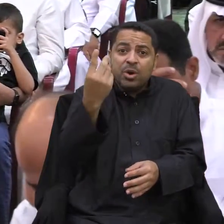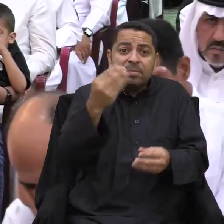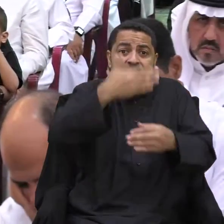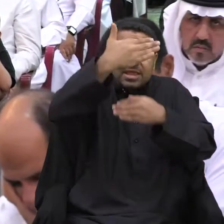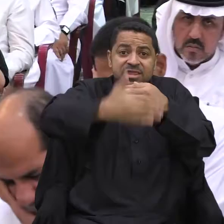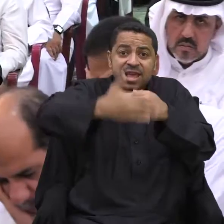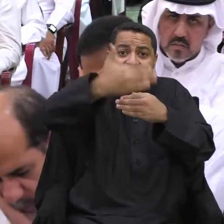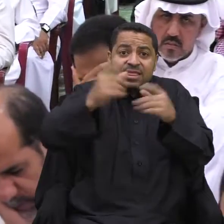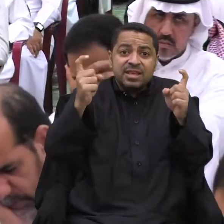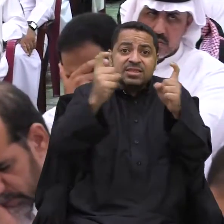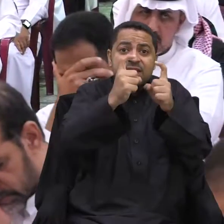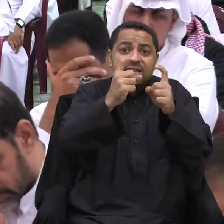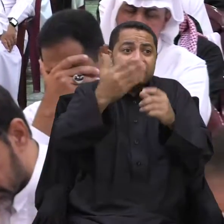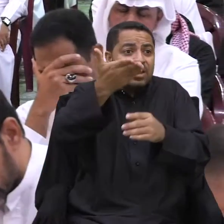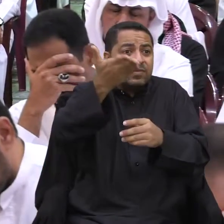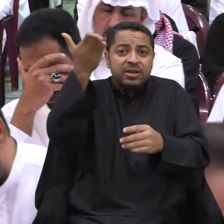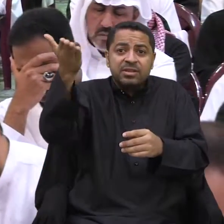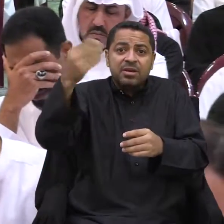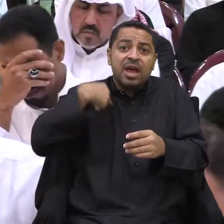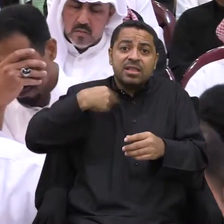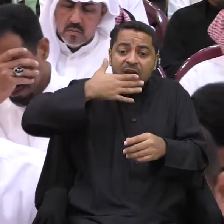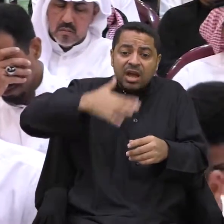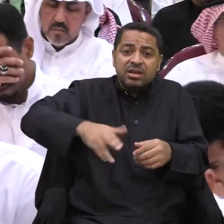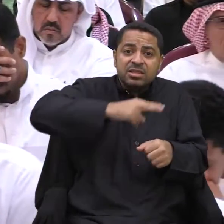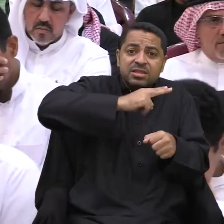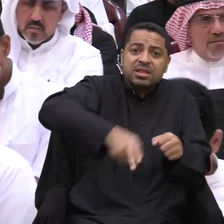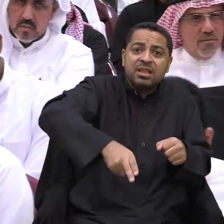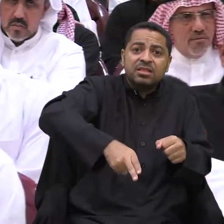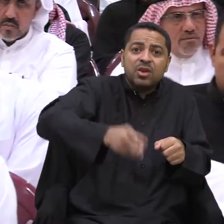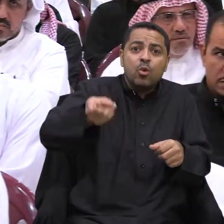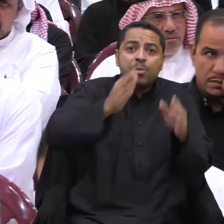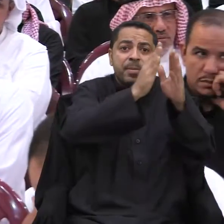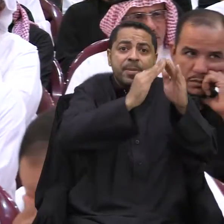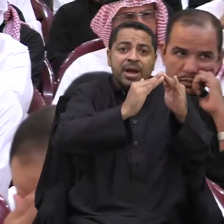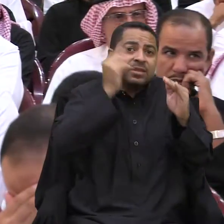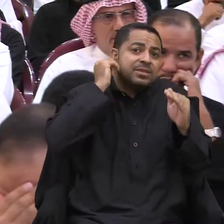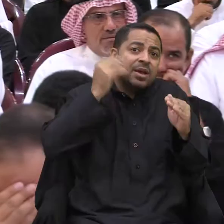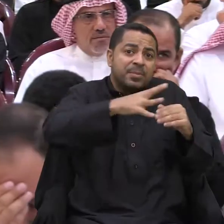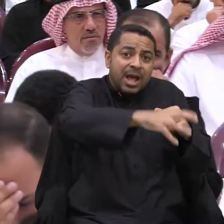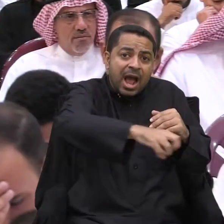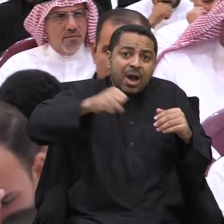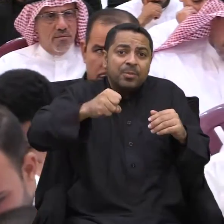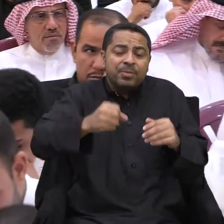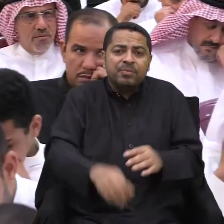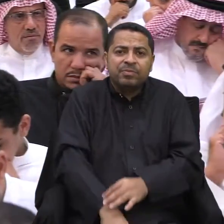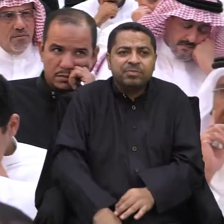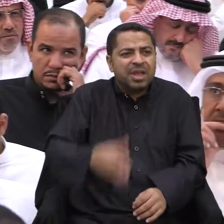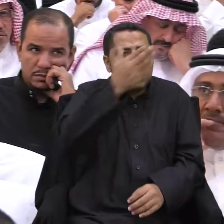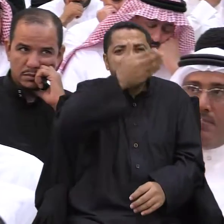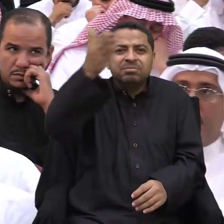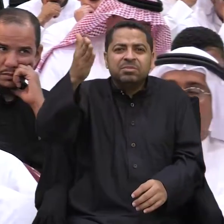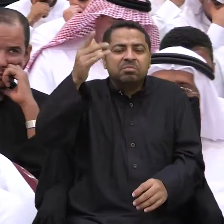حاجز لكم عن قتلي وسفك دمي وانتهاك حرمتي، فأصبحوا